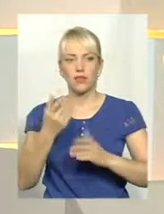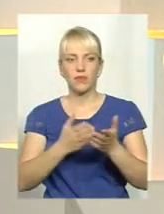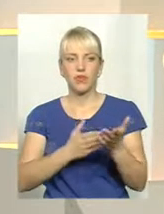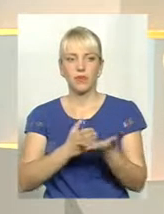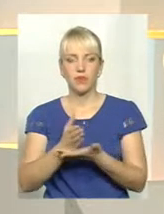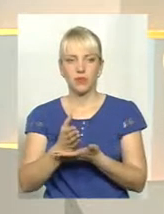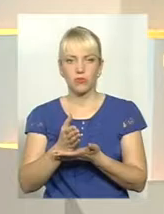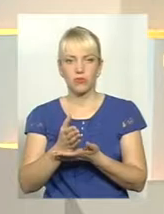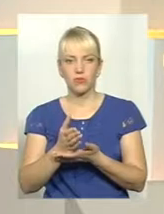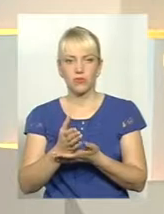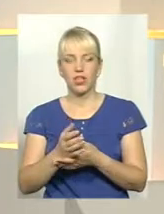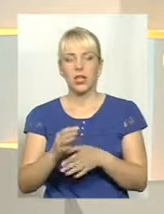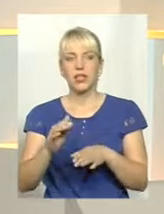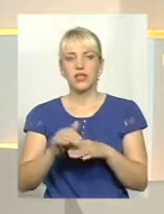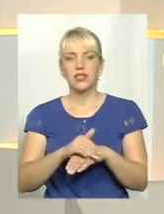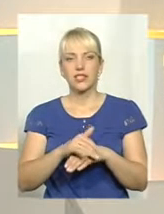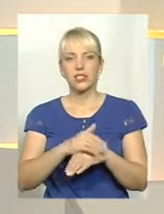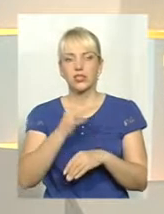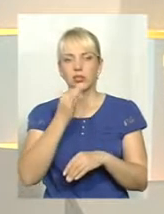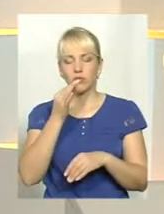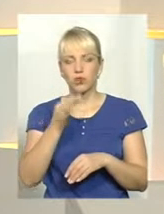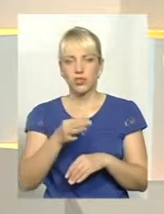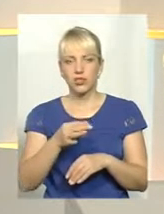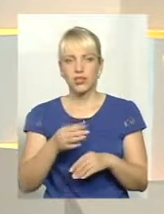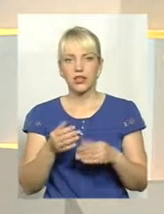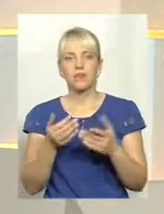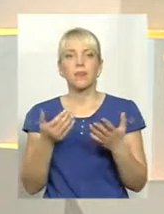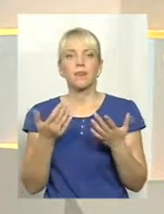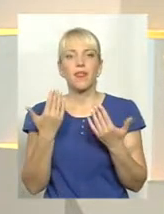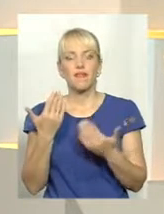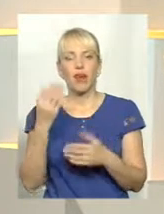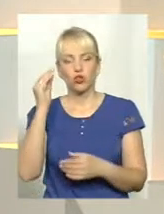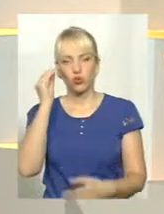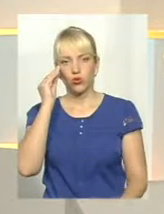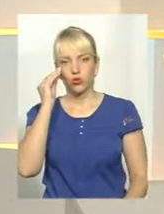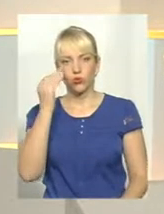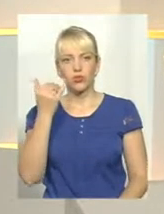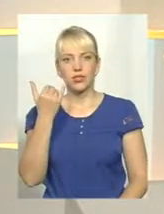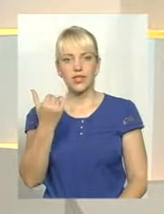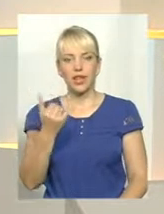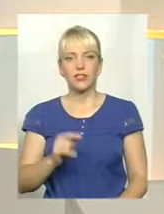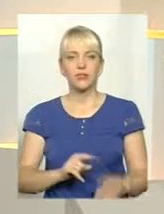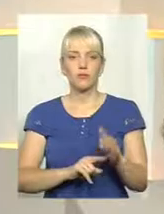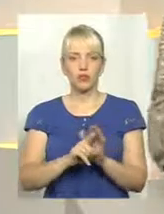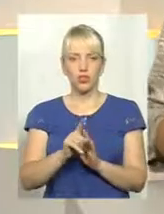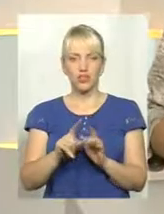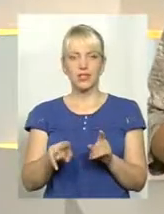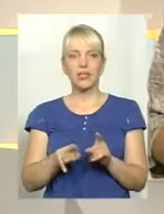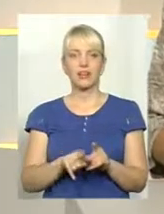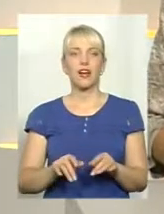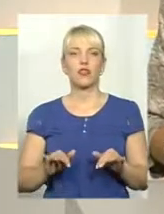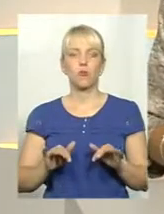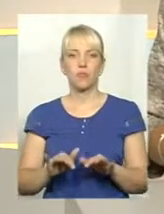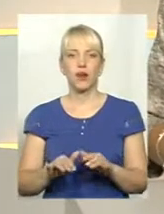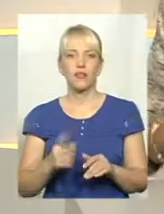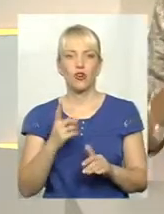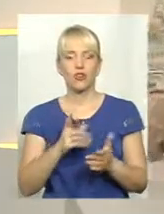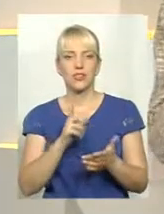що напрацьовано раніше, відкидається. Разом з тим, неможливо створити той якісний бренд, працюючи тільки